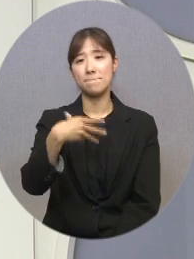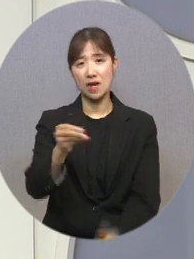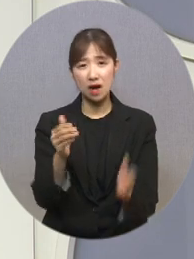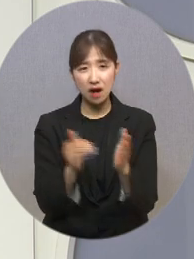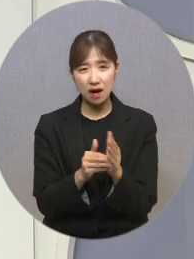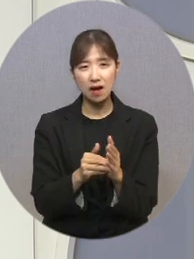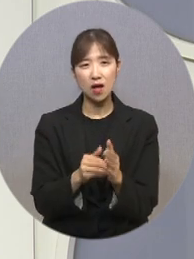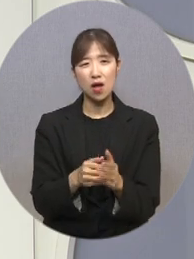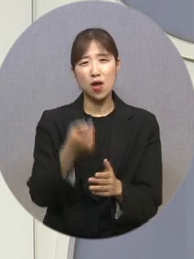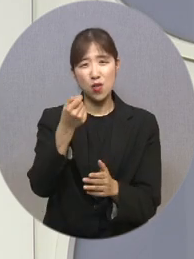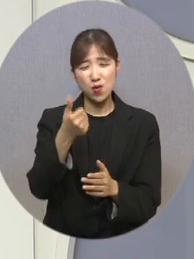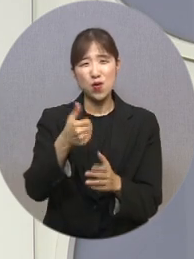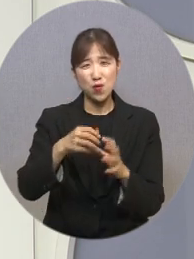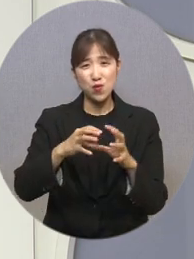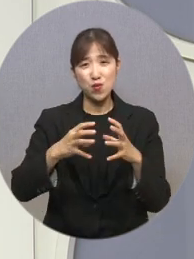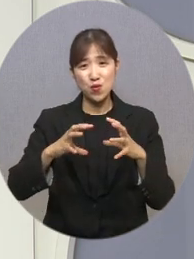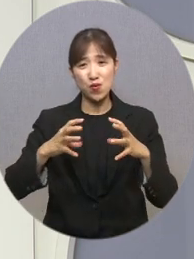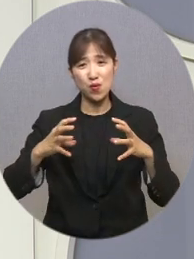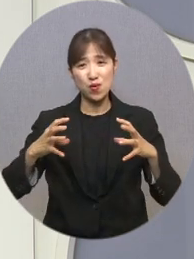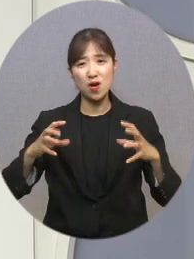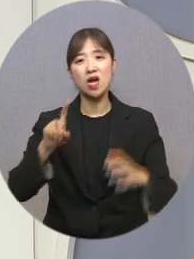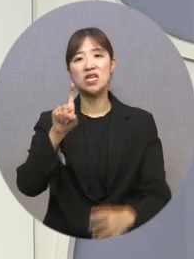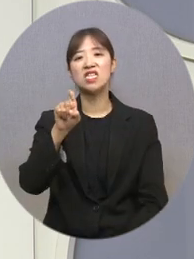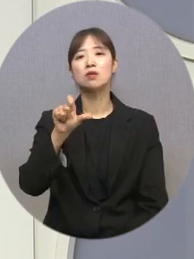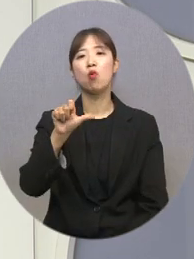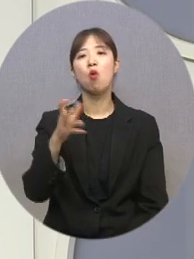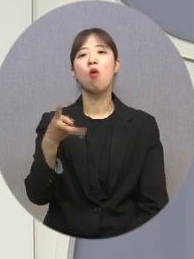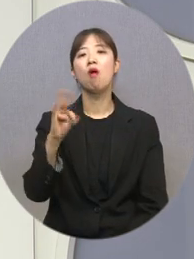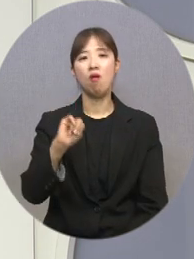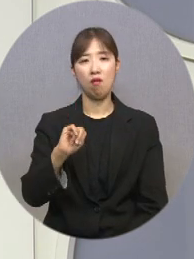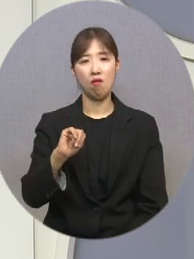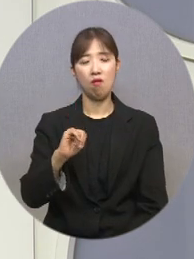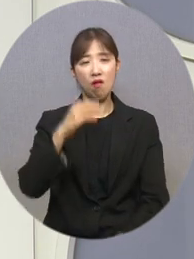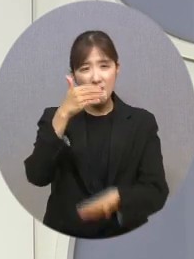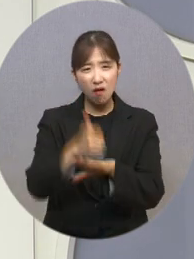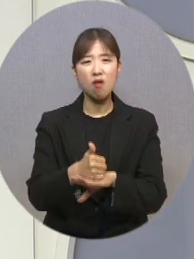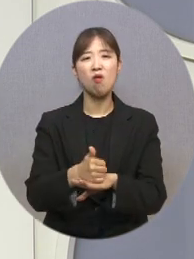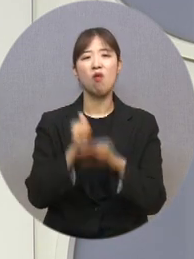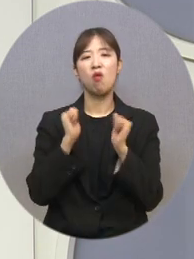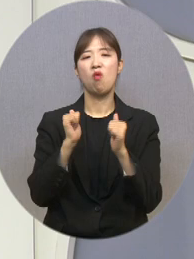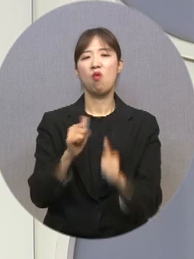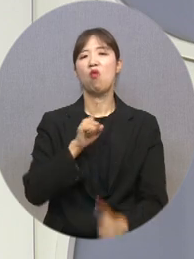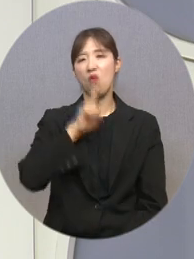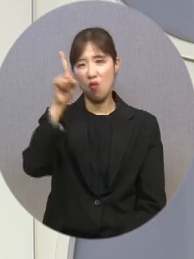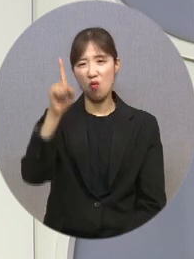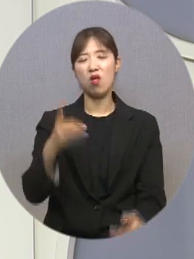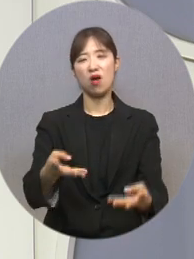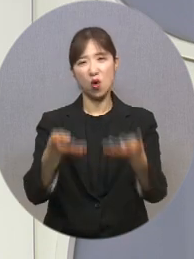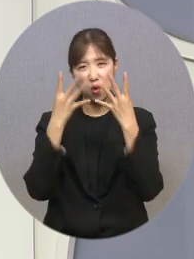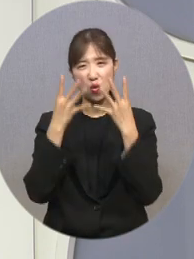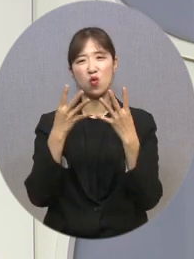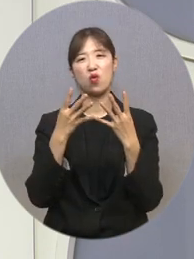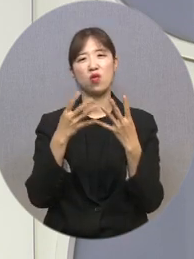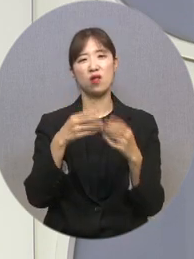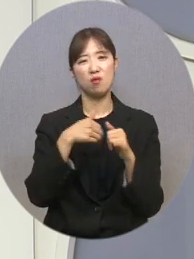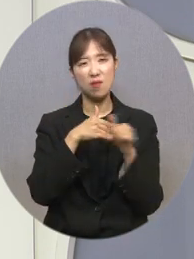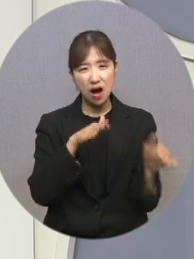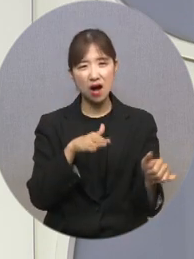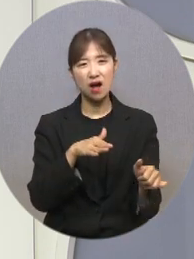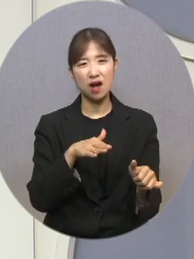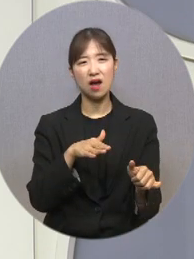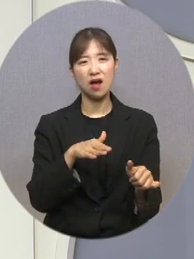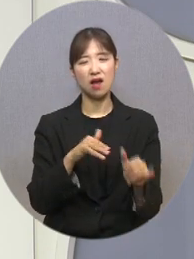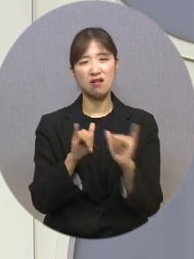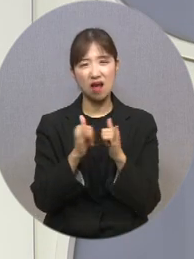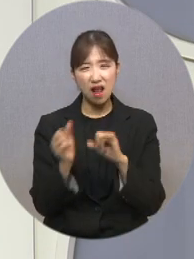그게 야금야금 가서 15억이 됐답니다. 그래가지고 결국 고소해가지고 후배 교도소 보내고 결국